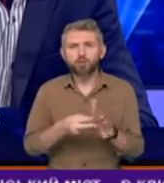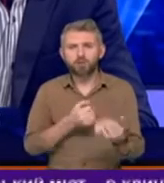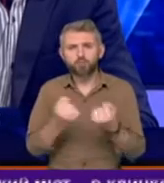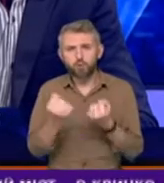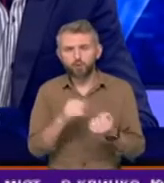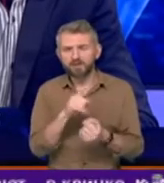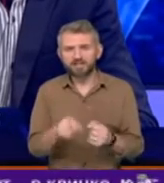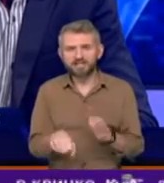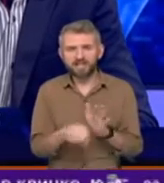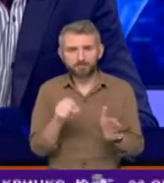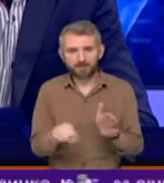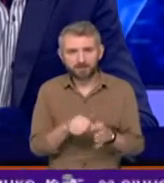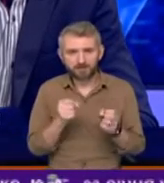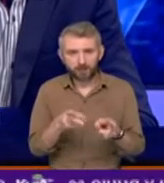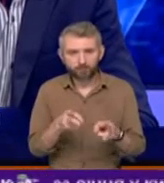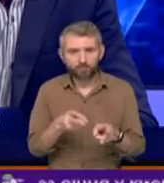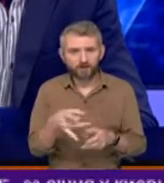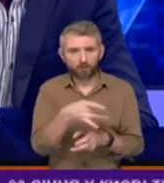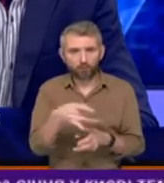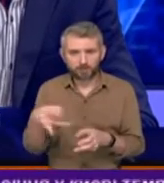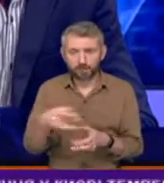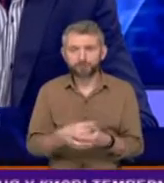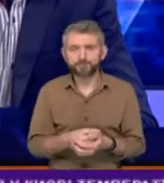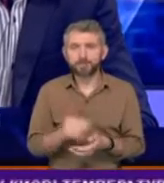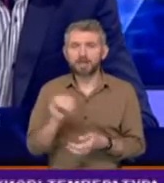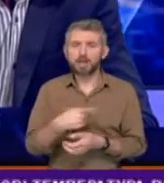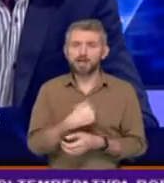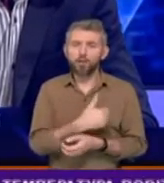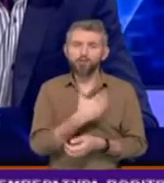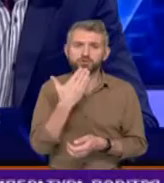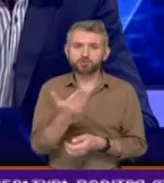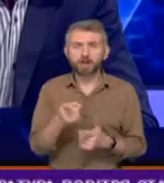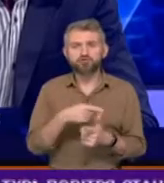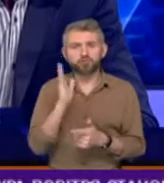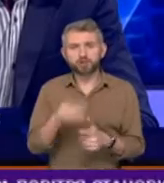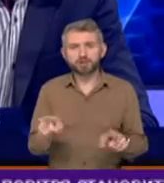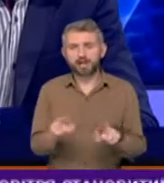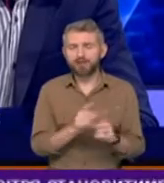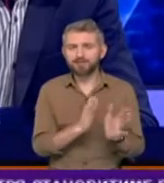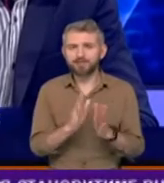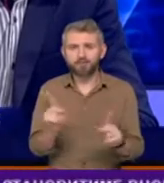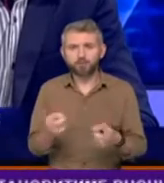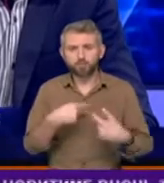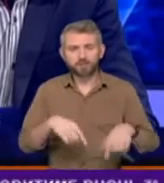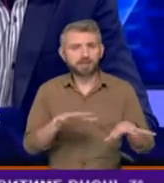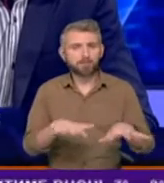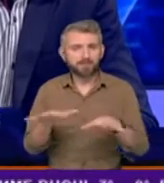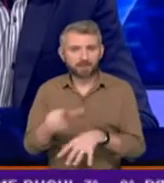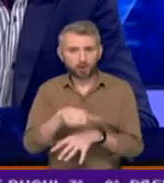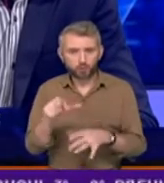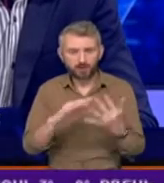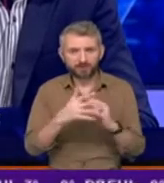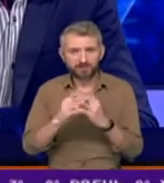боротись із криміналітетом в регіонах? Там ми навпаки, ми і тут... я хочу запитати, чи буде така система, щоб ми на місцях, люди в